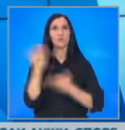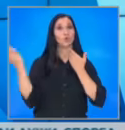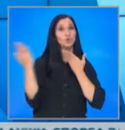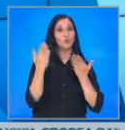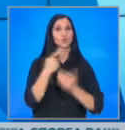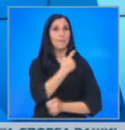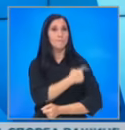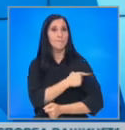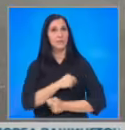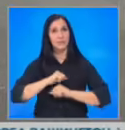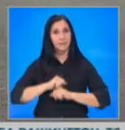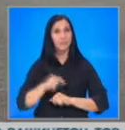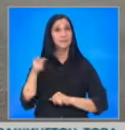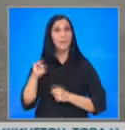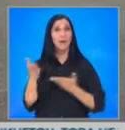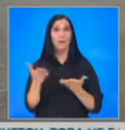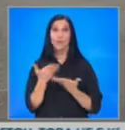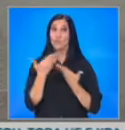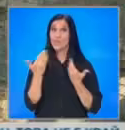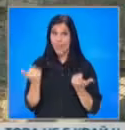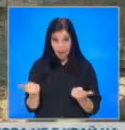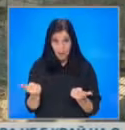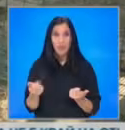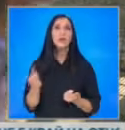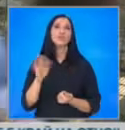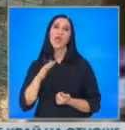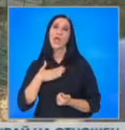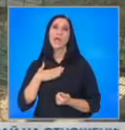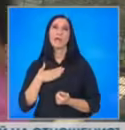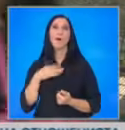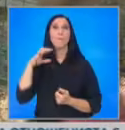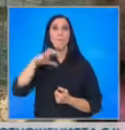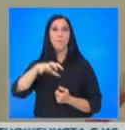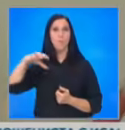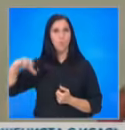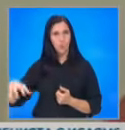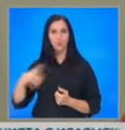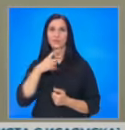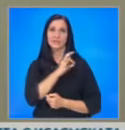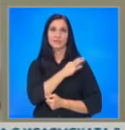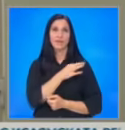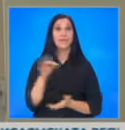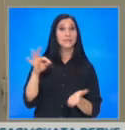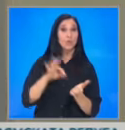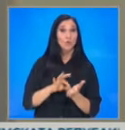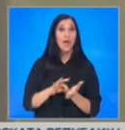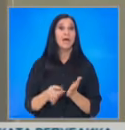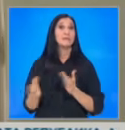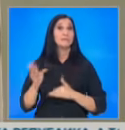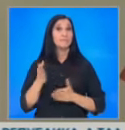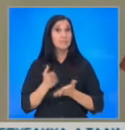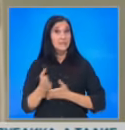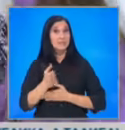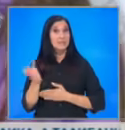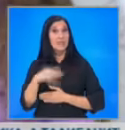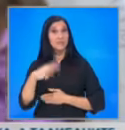училищните медицински кабинети. Там, където такива няма, ще има мобилни пунктове за вакцинация. Целта е в рамките на следващите две